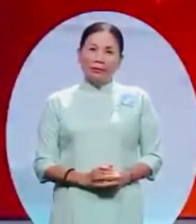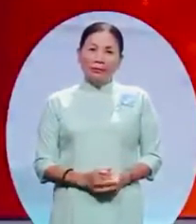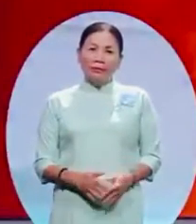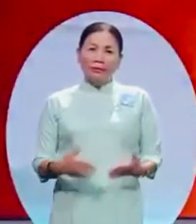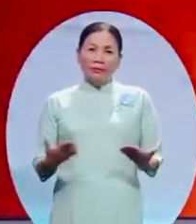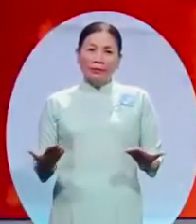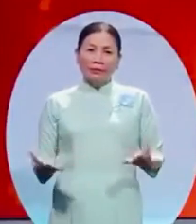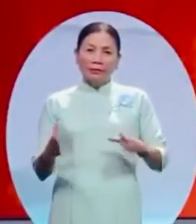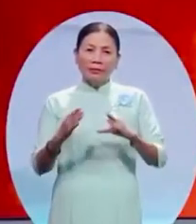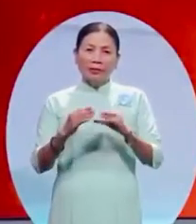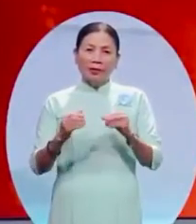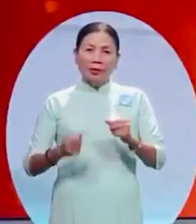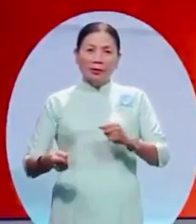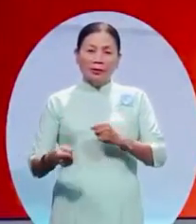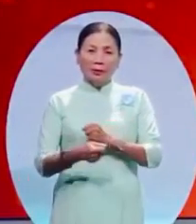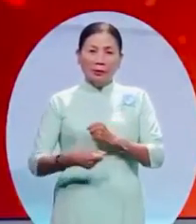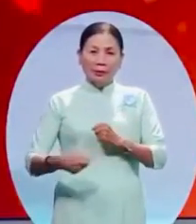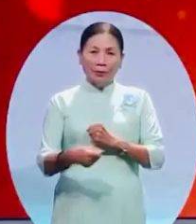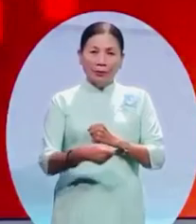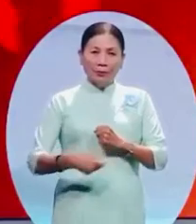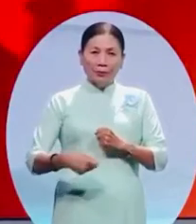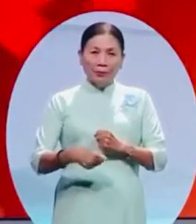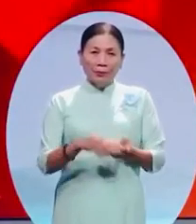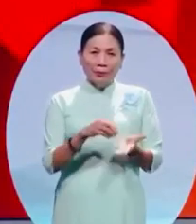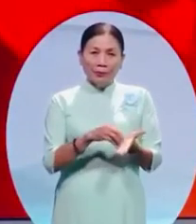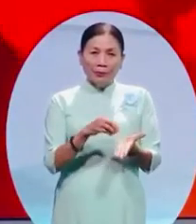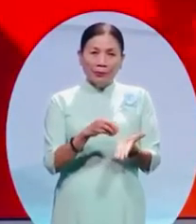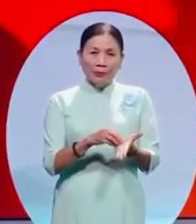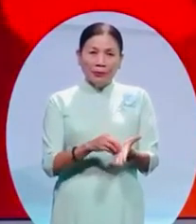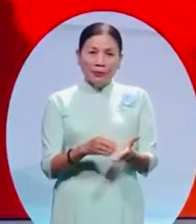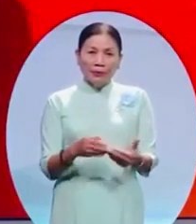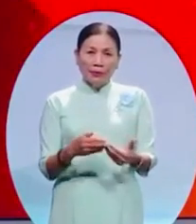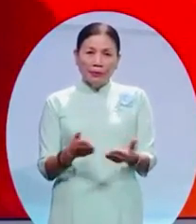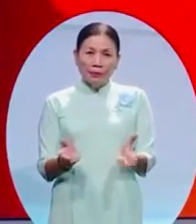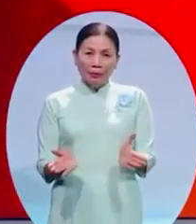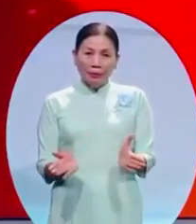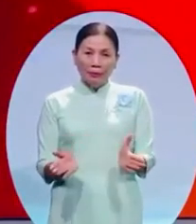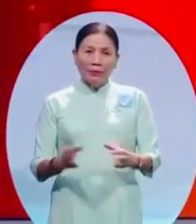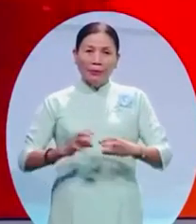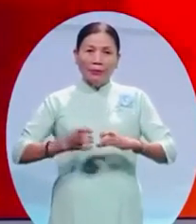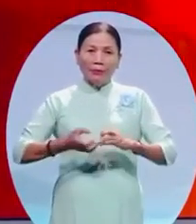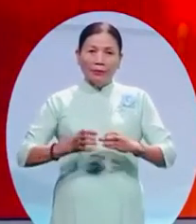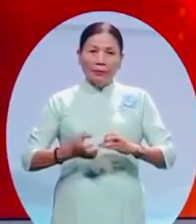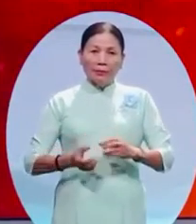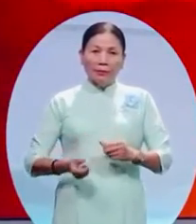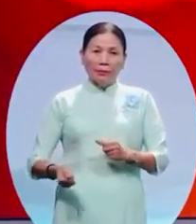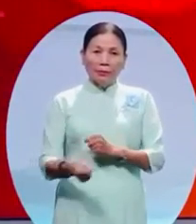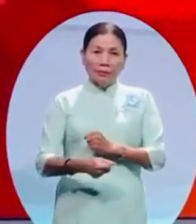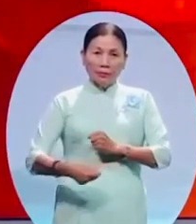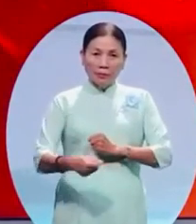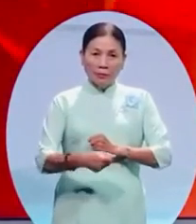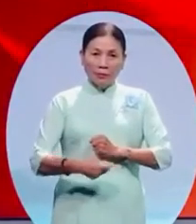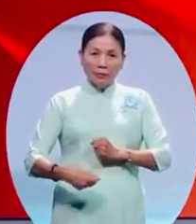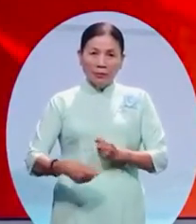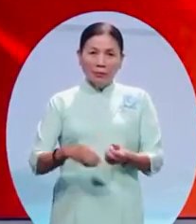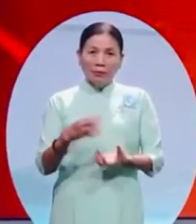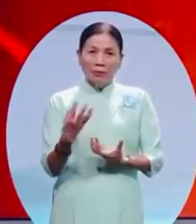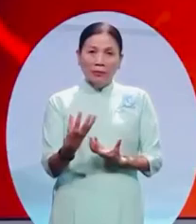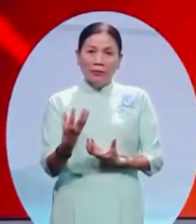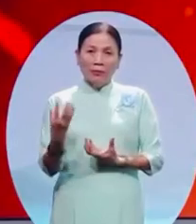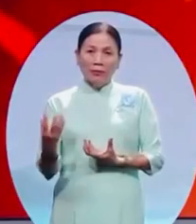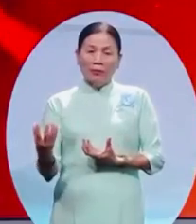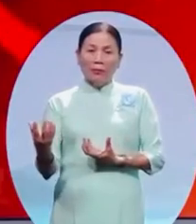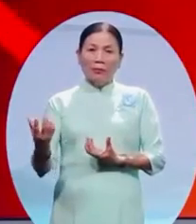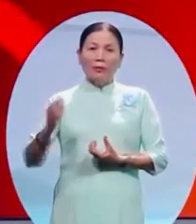Thưa quý vị, hiện nay nhiều loại nông sản bị ùn ứ tại các cửa khẩu, khiến doanh nghiệp nông dân tại các địa phương có lượng lớn trái cây như là thanh long, dưa